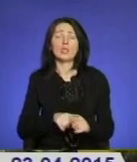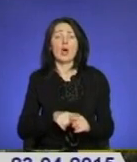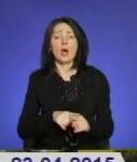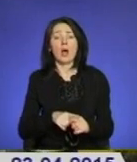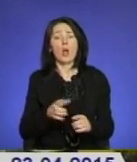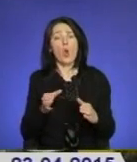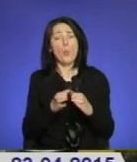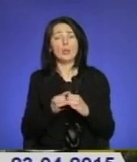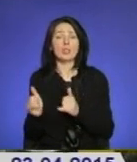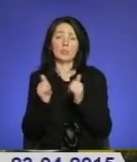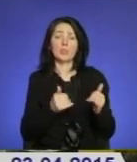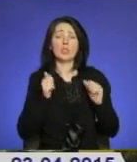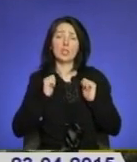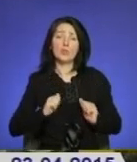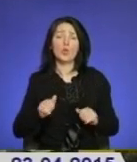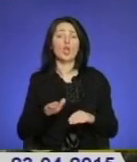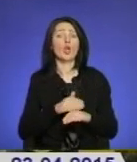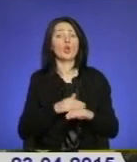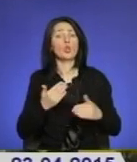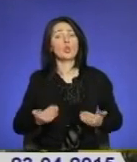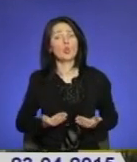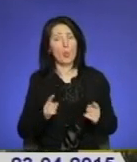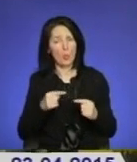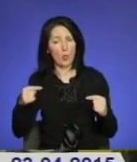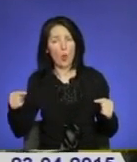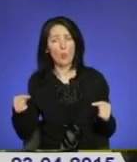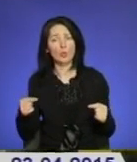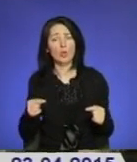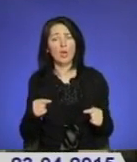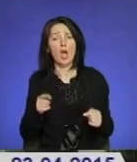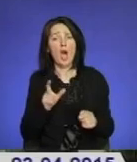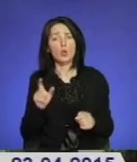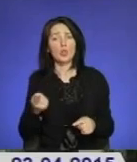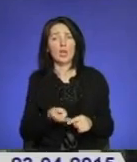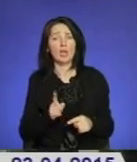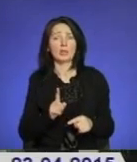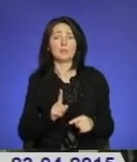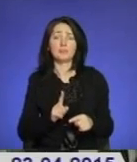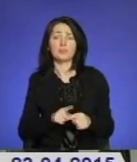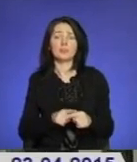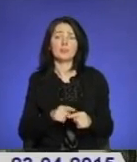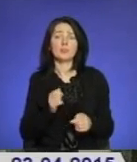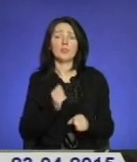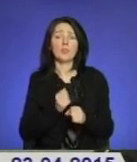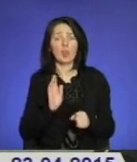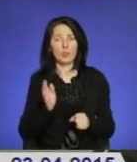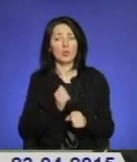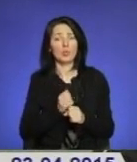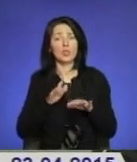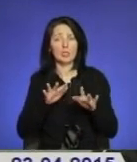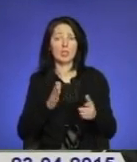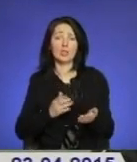і добробут людей, котрі там здійснюють дії, спрямовані на захист територіальної цілісності нашої держави. Я,